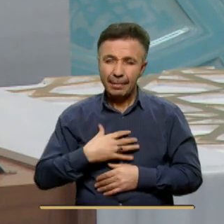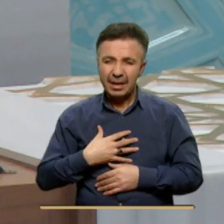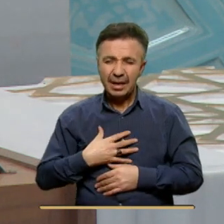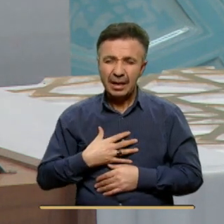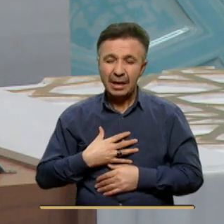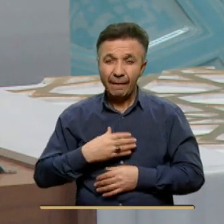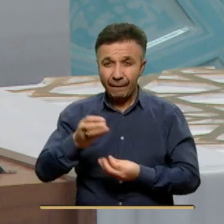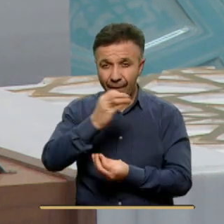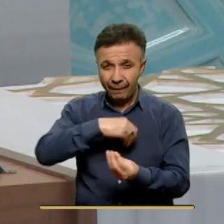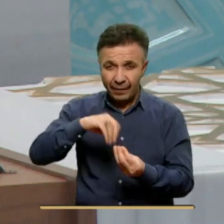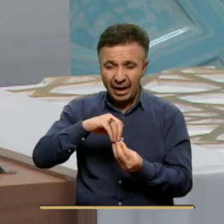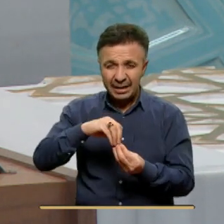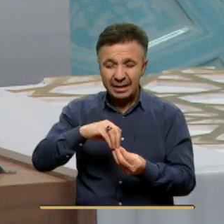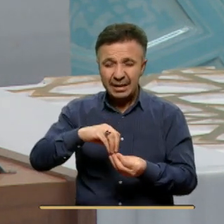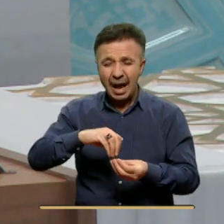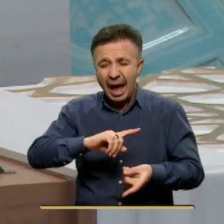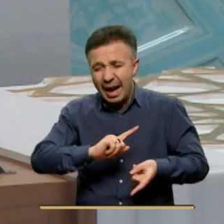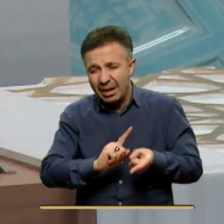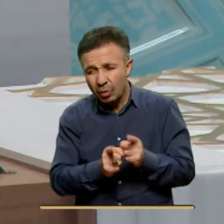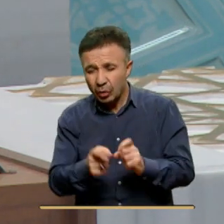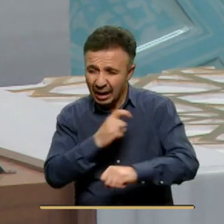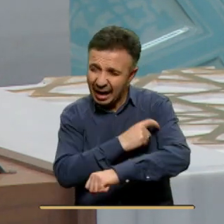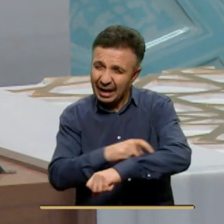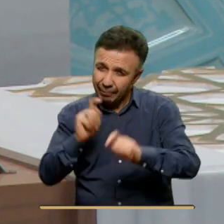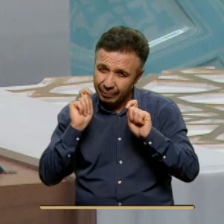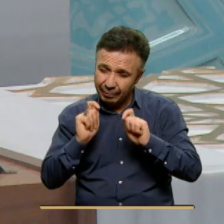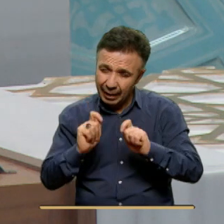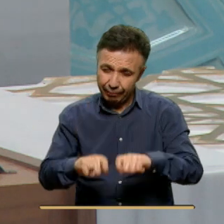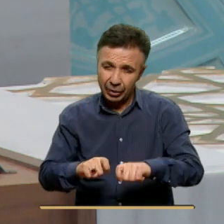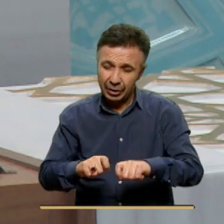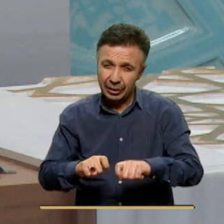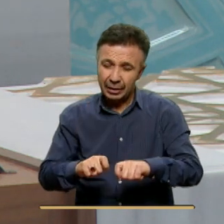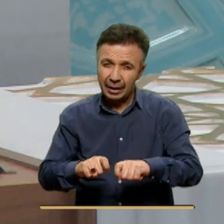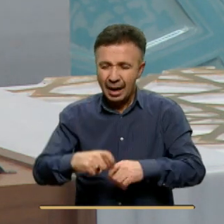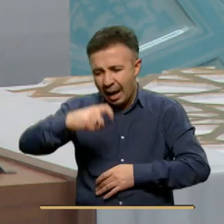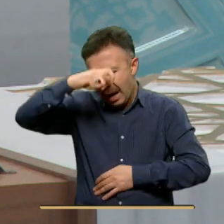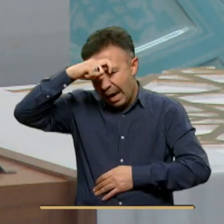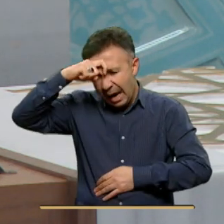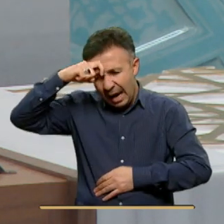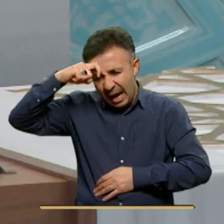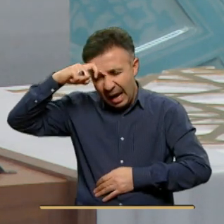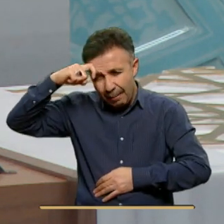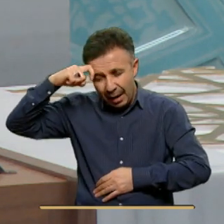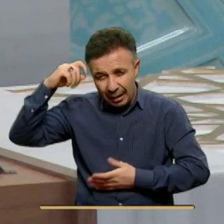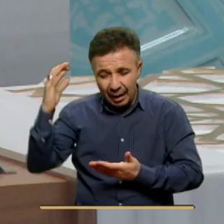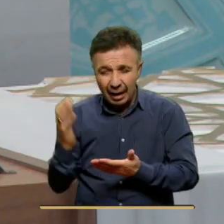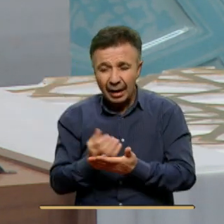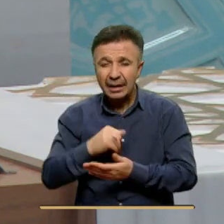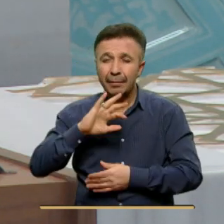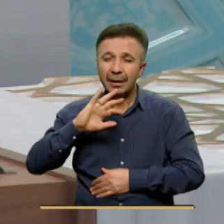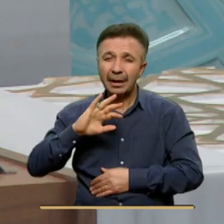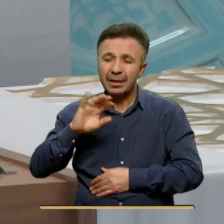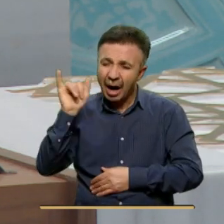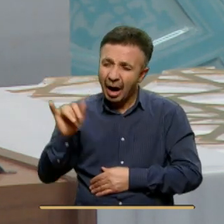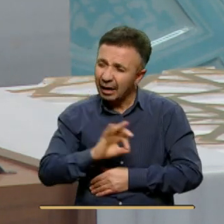her türlüsünü haram kılmıştır. Alın teri dökmeden, emek sarf etmeden haksız yoldan